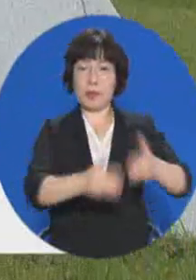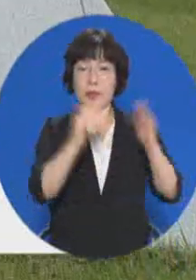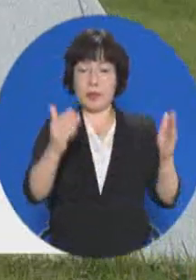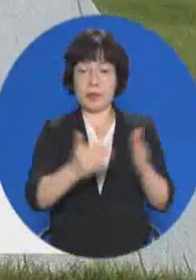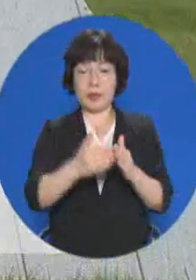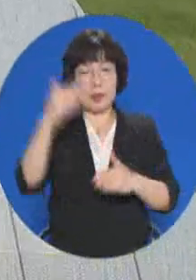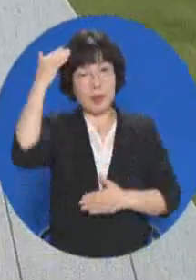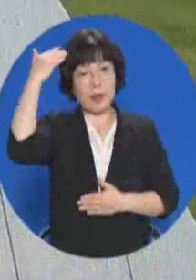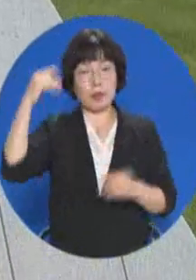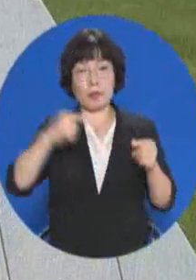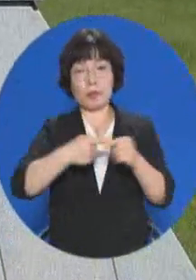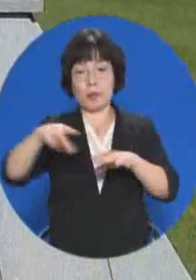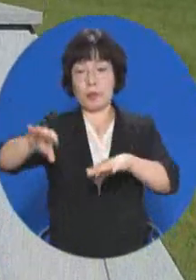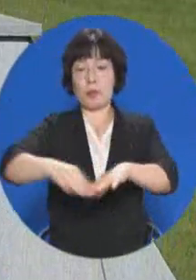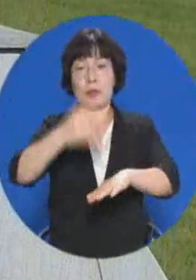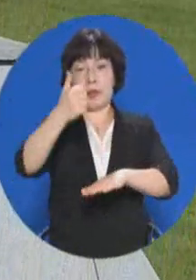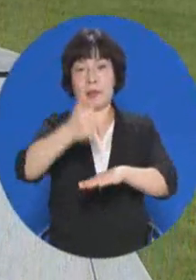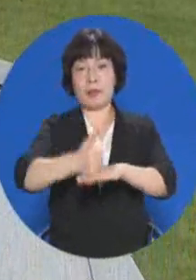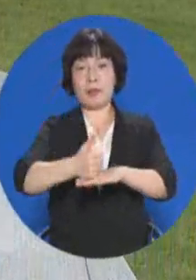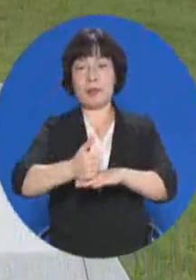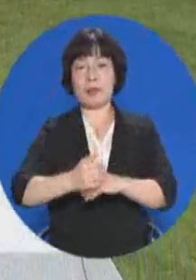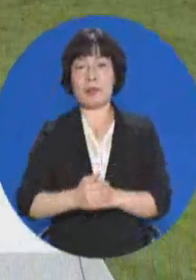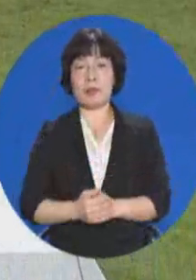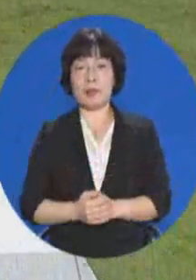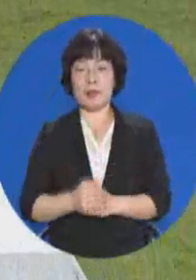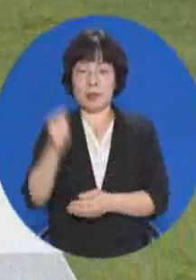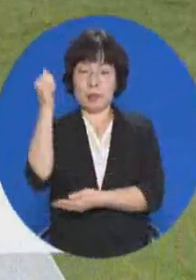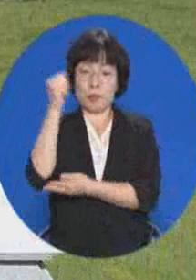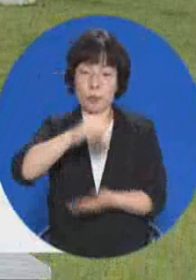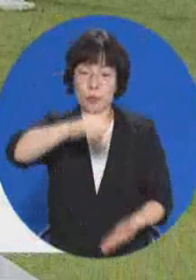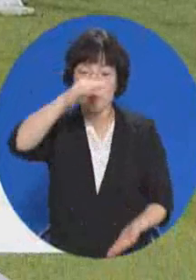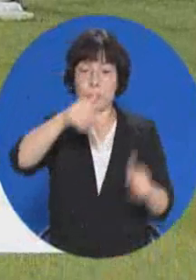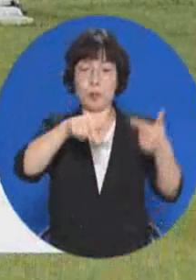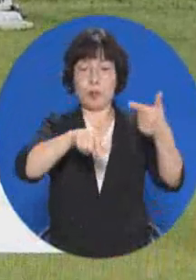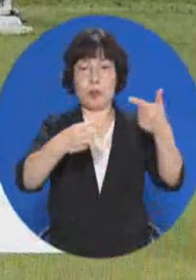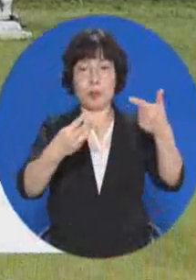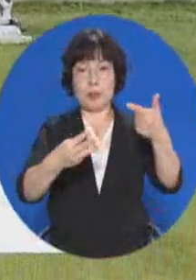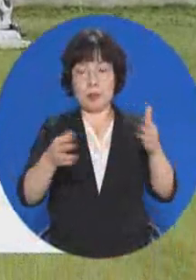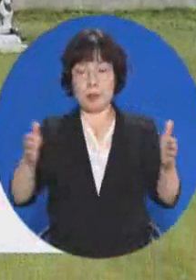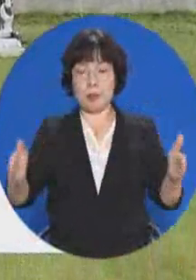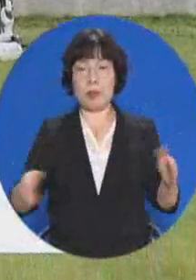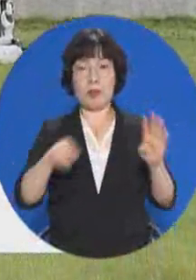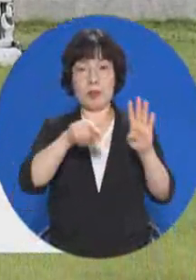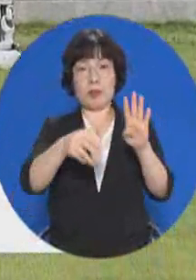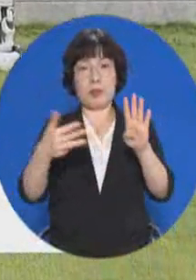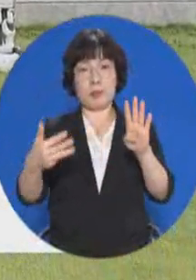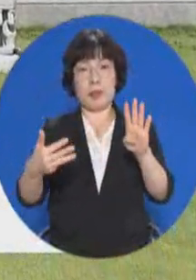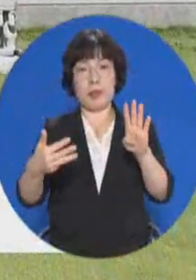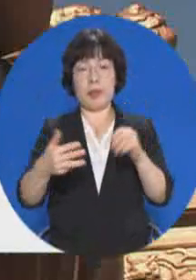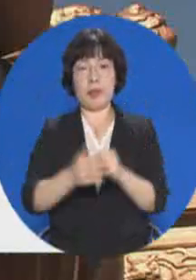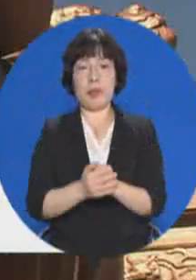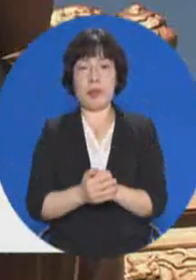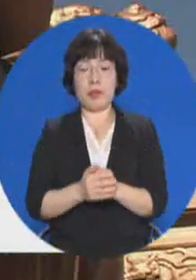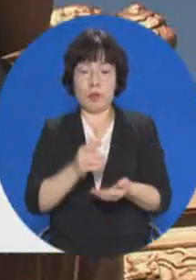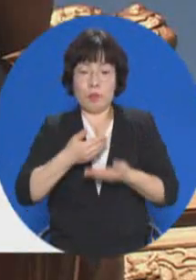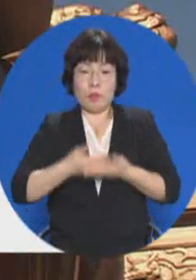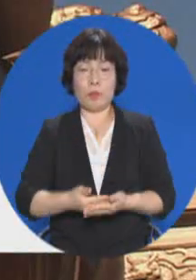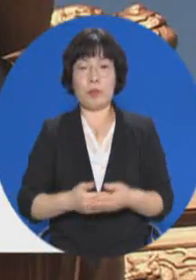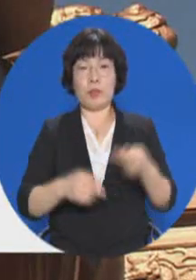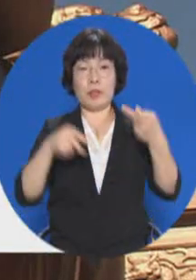한글을 창제하신 세종대왕입니다. 동상의 높이는 6.3m, 폭은 4.8m 규모로